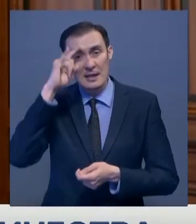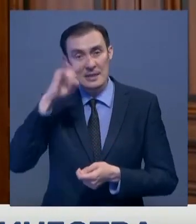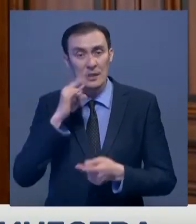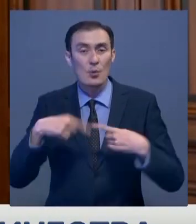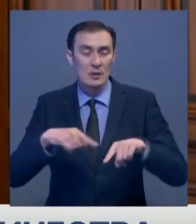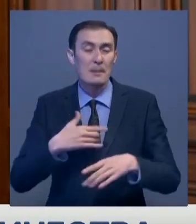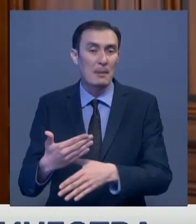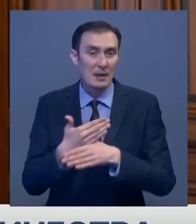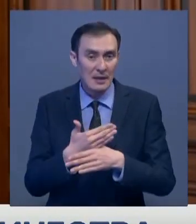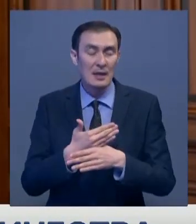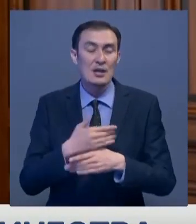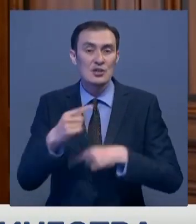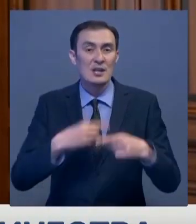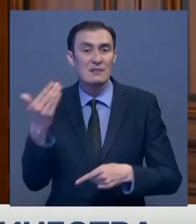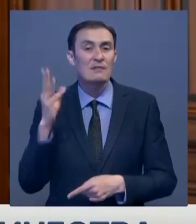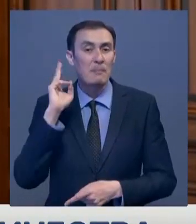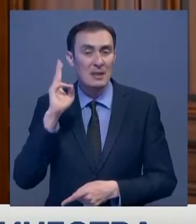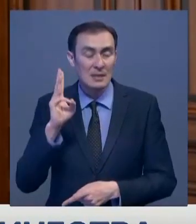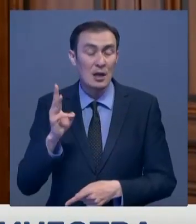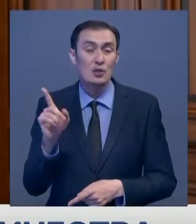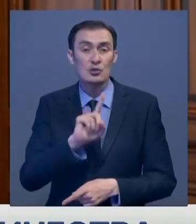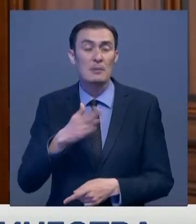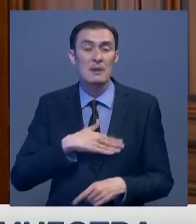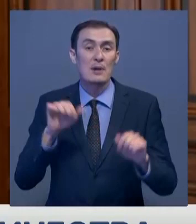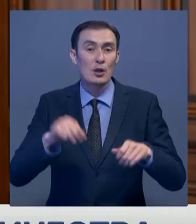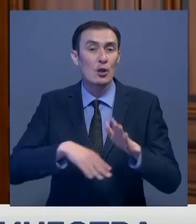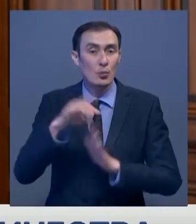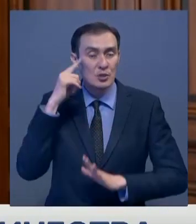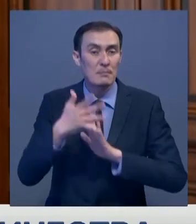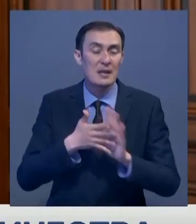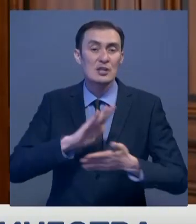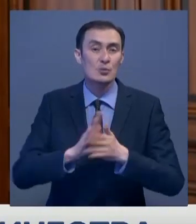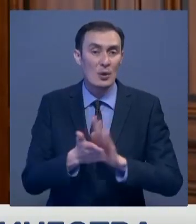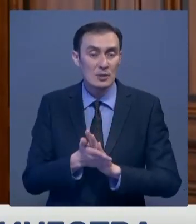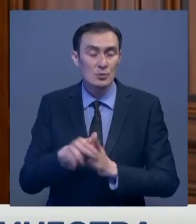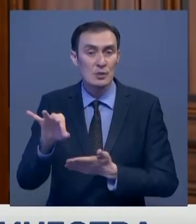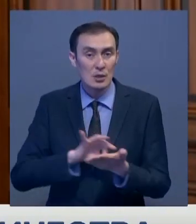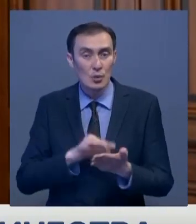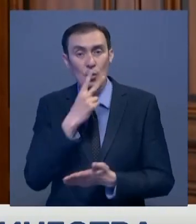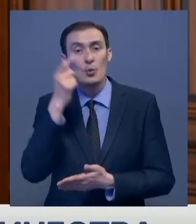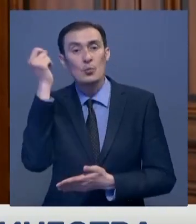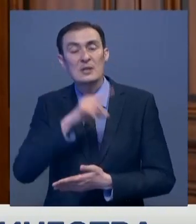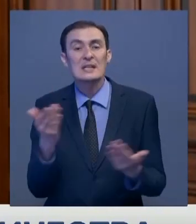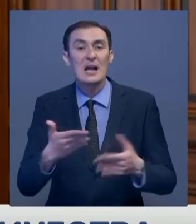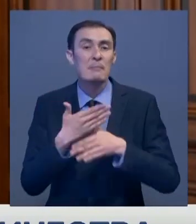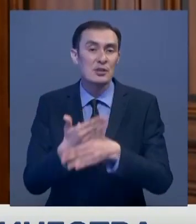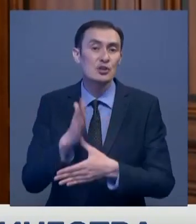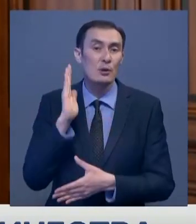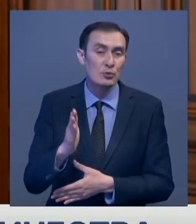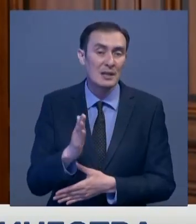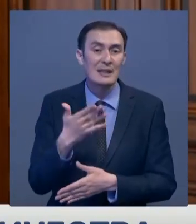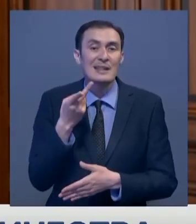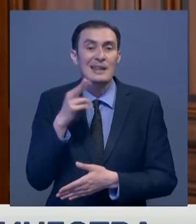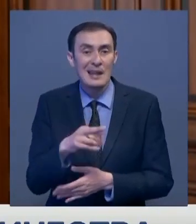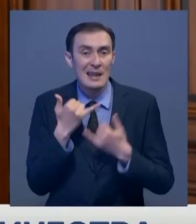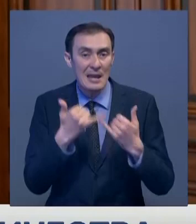помогли на первых порах через вашего посла, для того чтобы мы смогли лучше понять ситуацию на месте, узнать, какая поддержка предусмотрена для